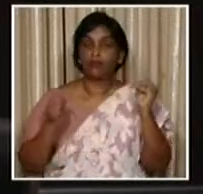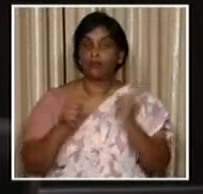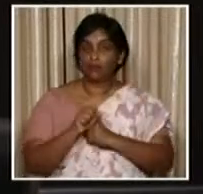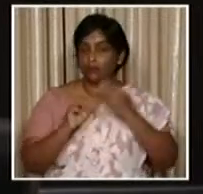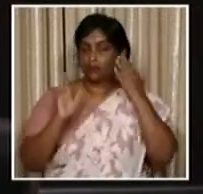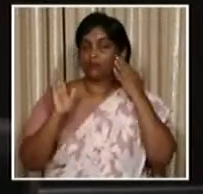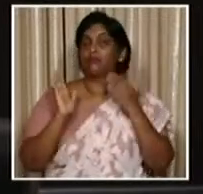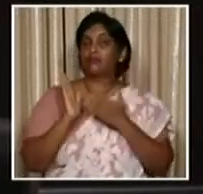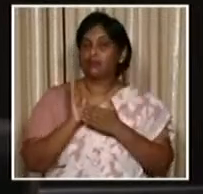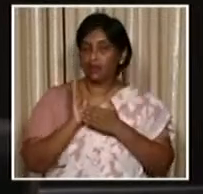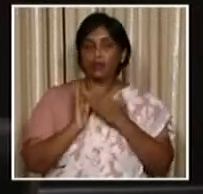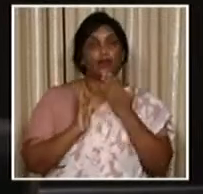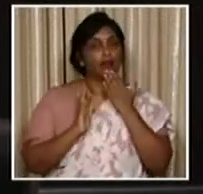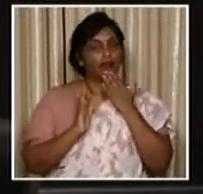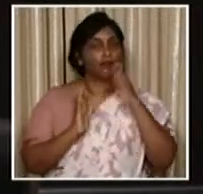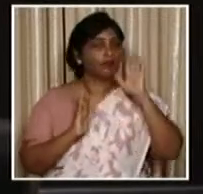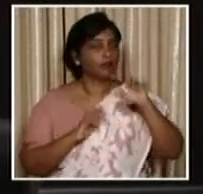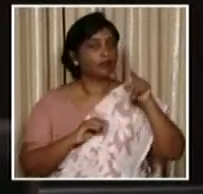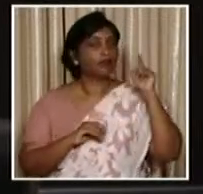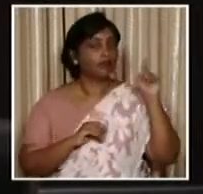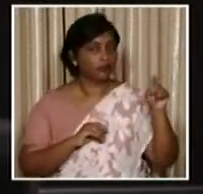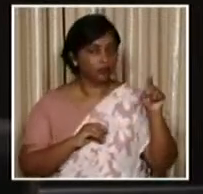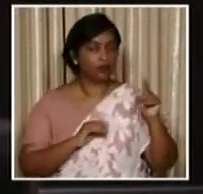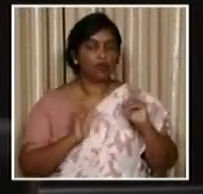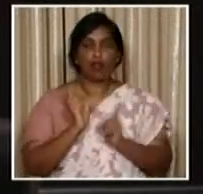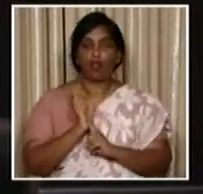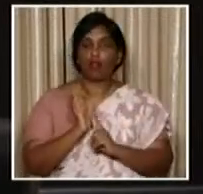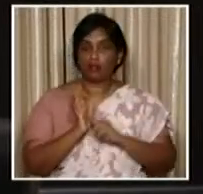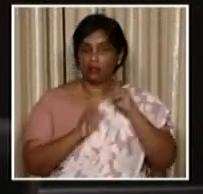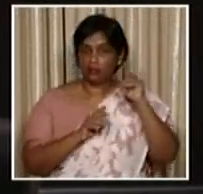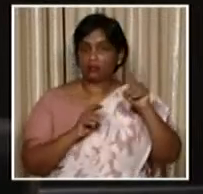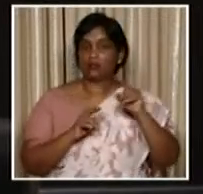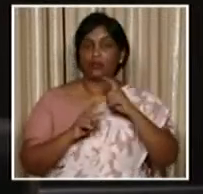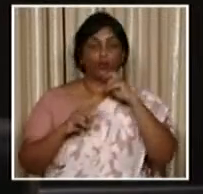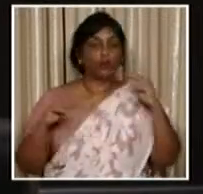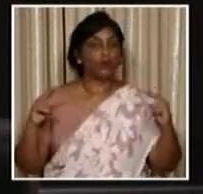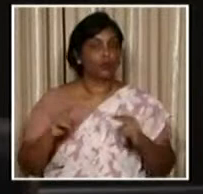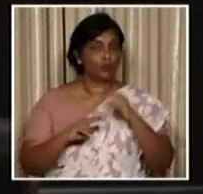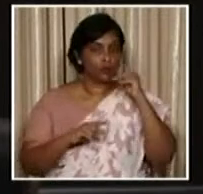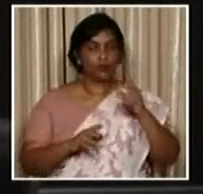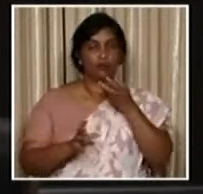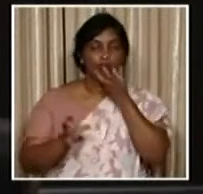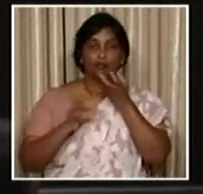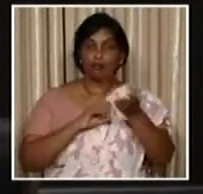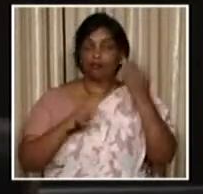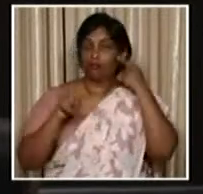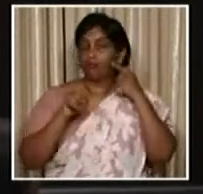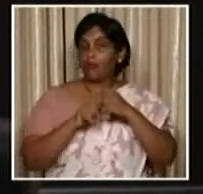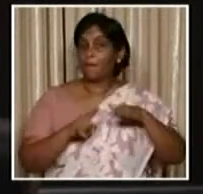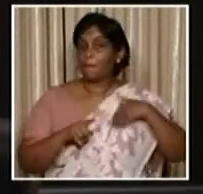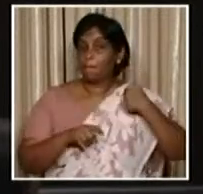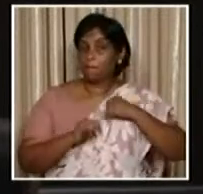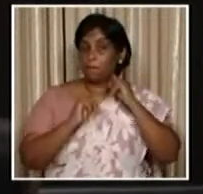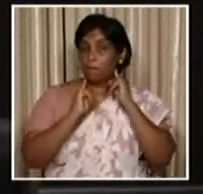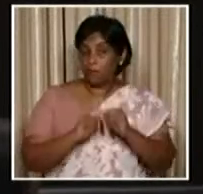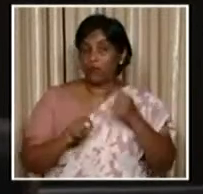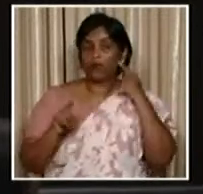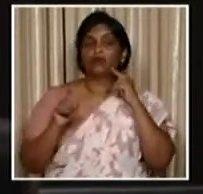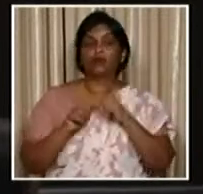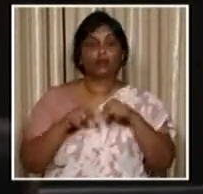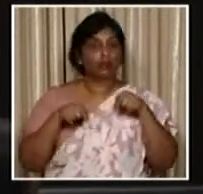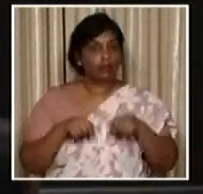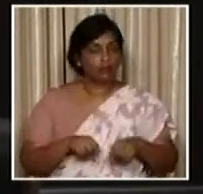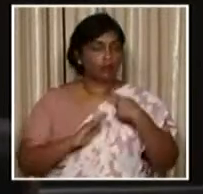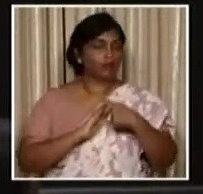කිරීම සම්බන්ධයෙන් ඇමරිකා එක්සත් ජනපදය ලොස් ඇන්ජලිස් ෆෙඩරල් උසාවිය විසින් ප්‍රහාරයට ප්‍රධාන චූදිතයා වශයෙන්